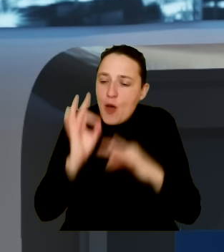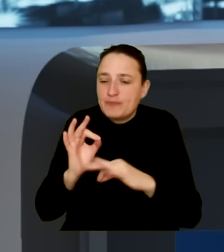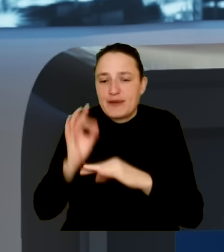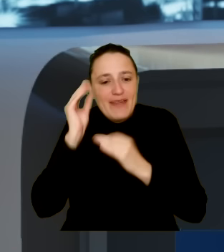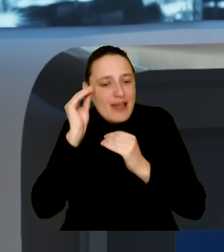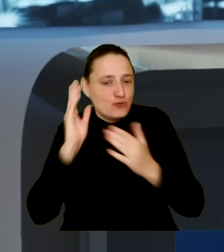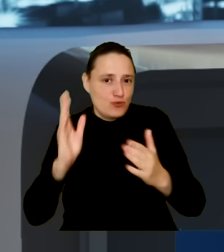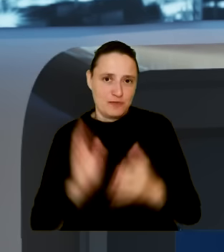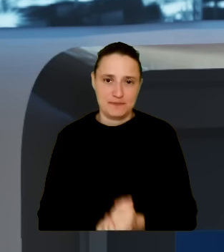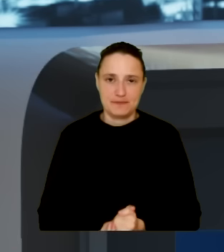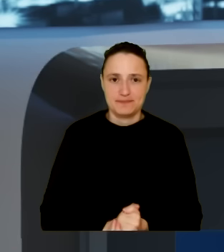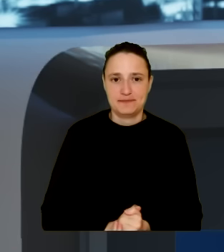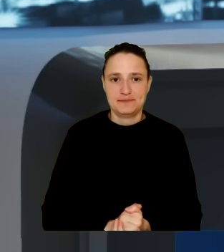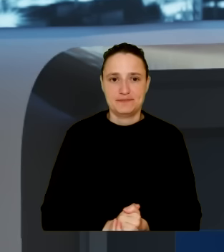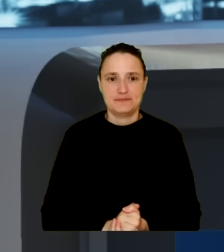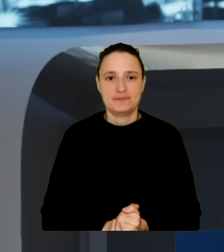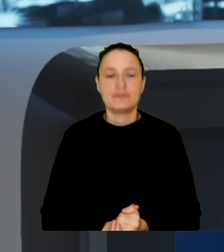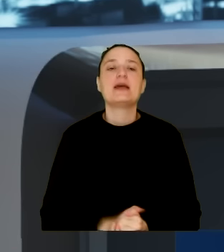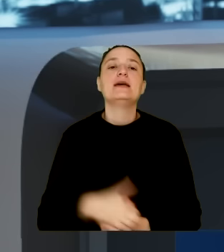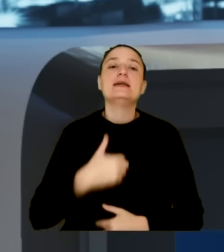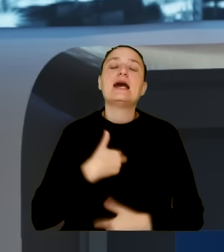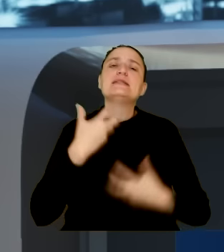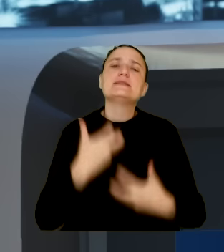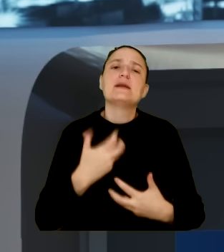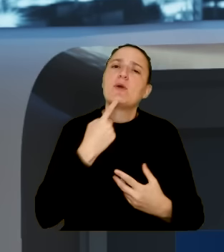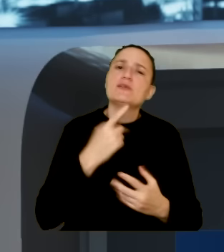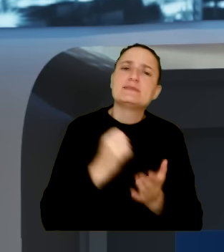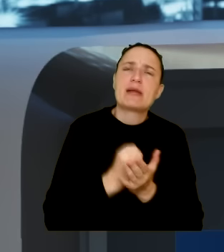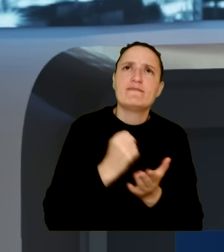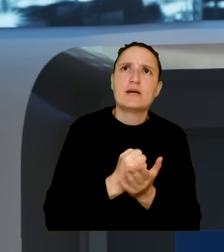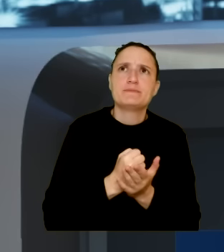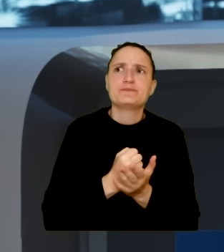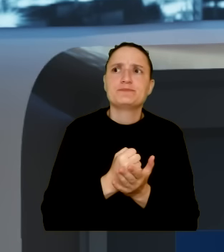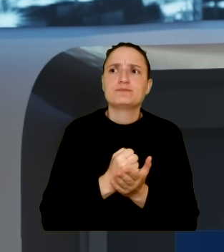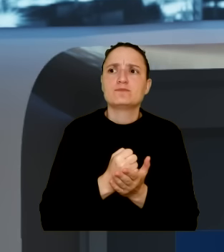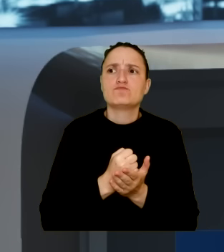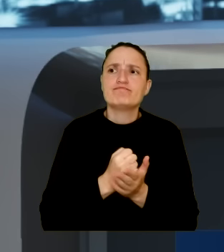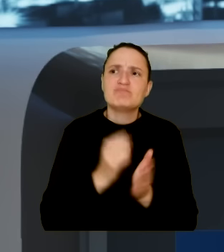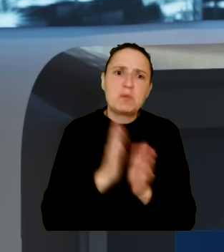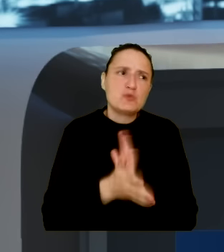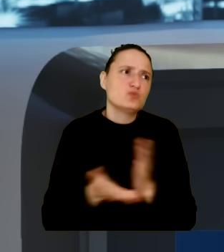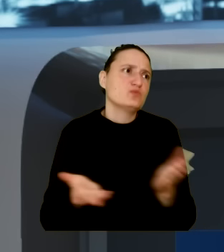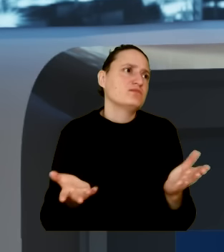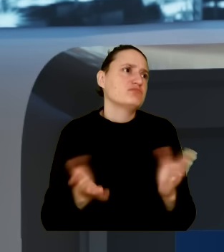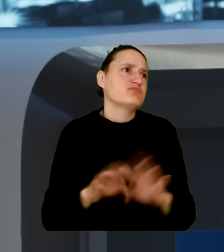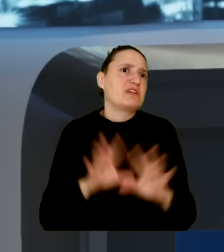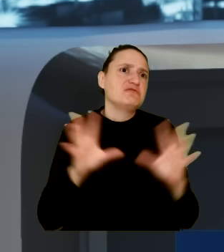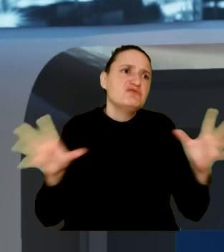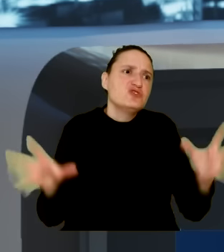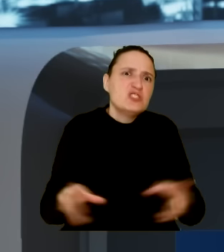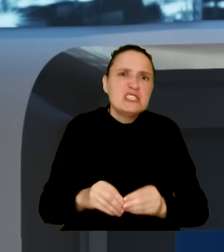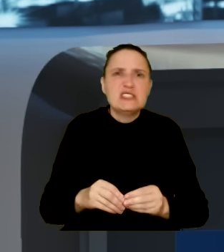Okej. Ja chciałem poruszyć tą sprawę, że po prostu wszyscy ci